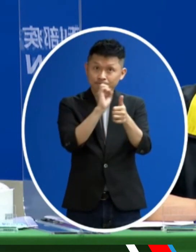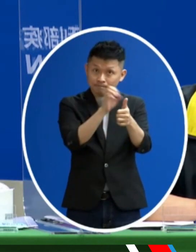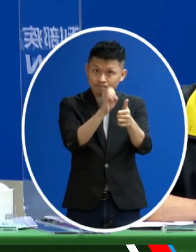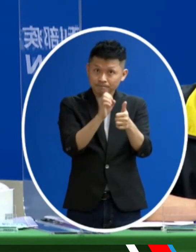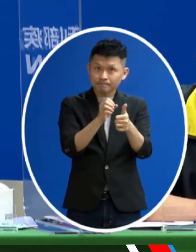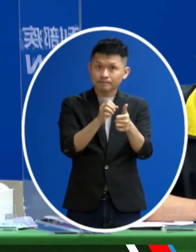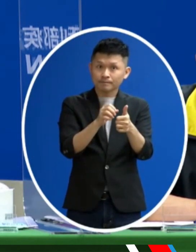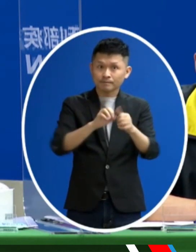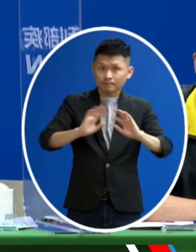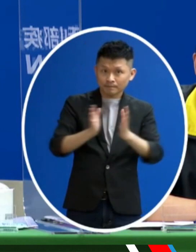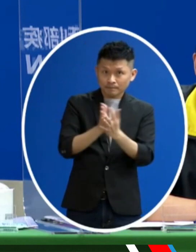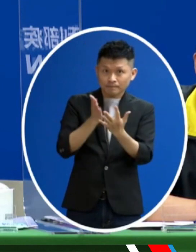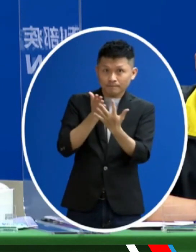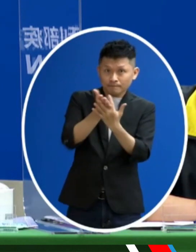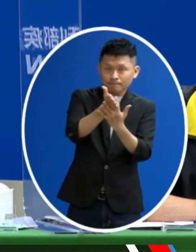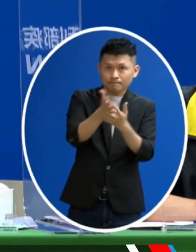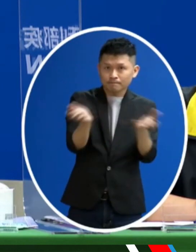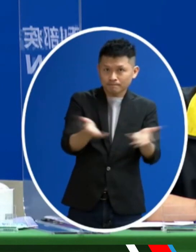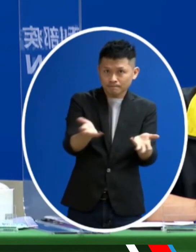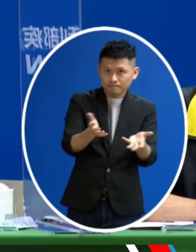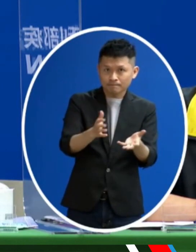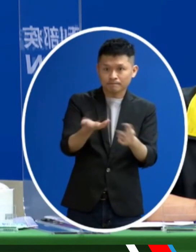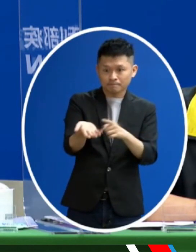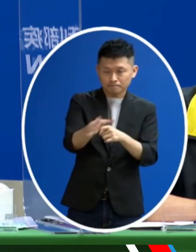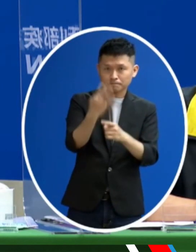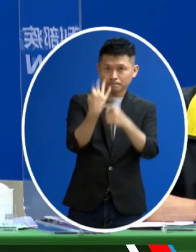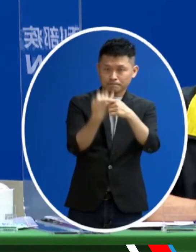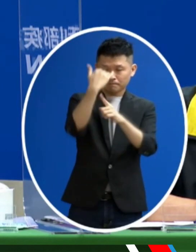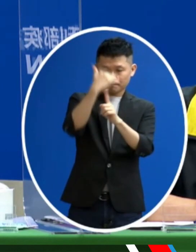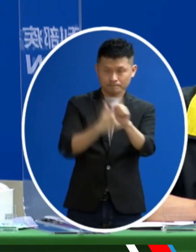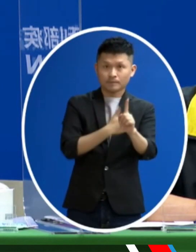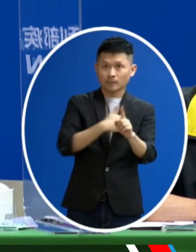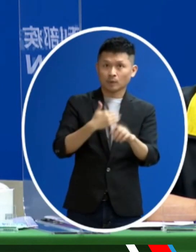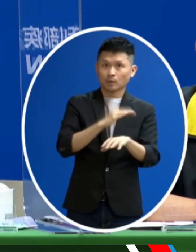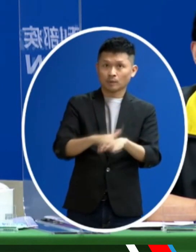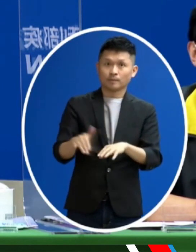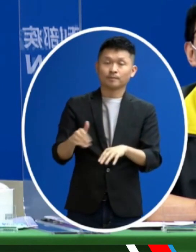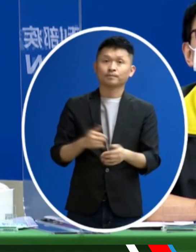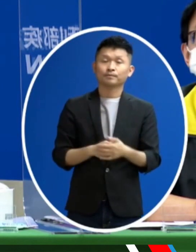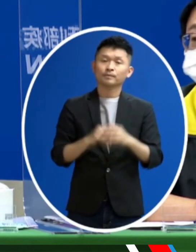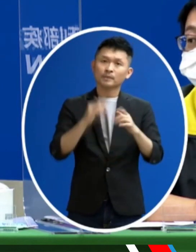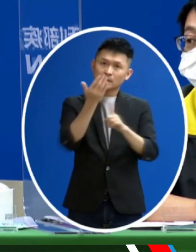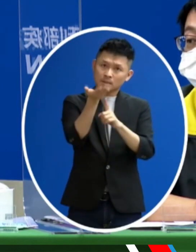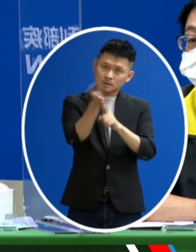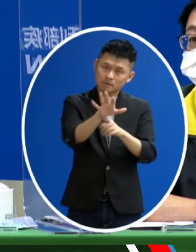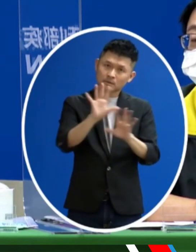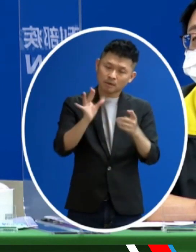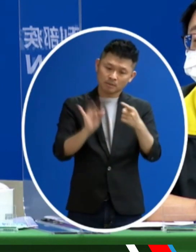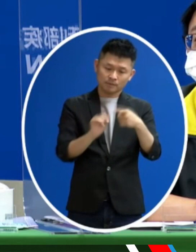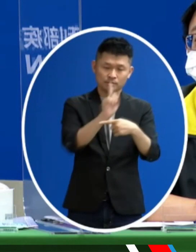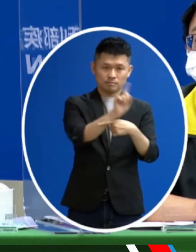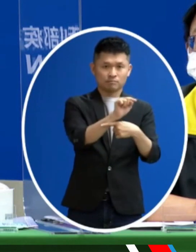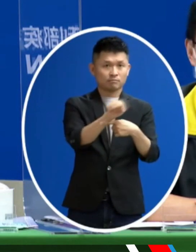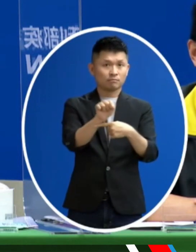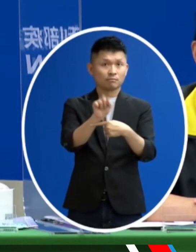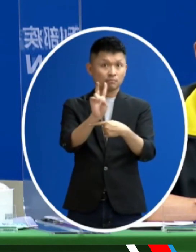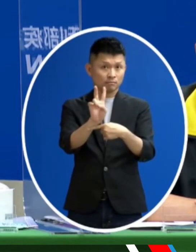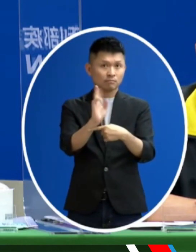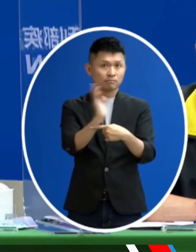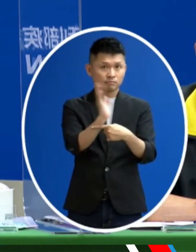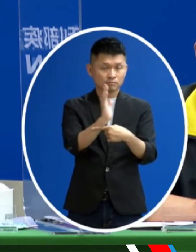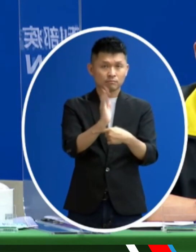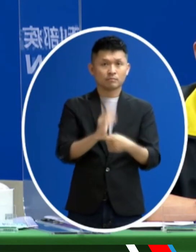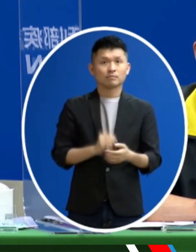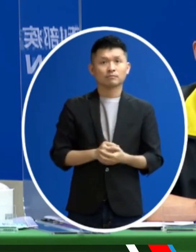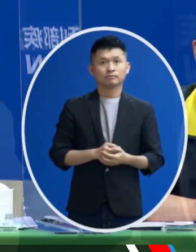可以让这个死亡率降低。平均来讲，死亡大概是在1-2% 左右的一个致死率，在我们的